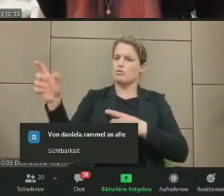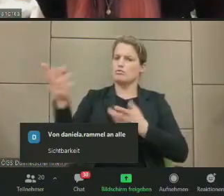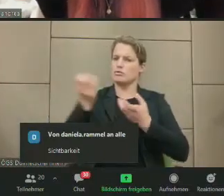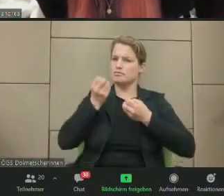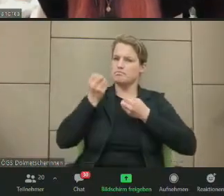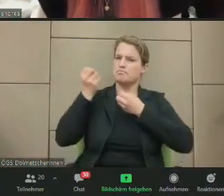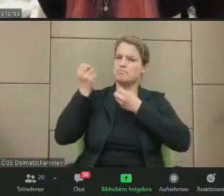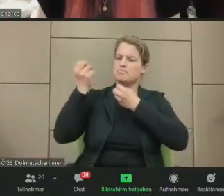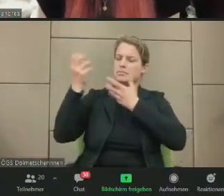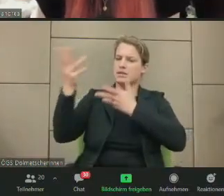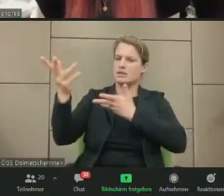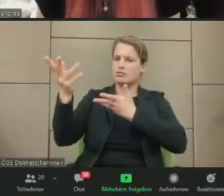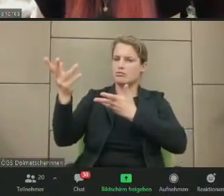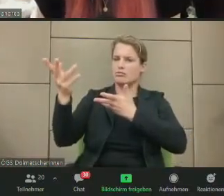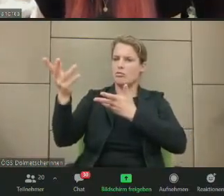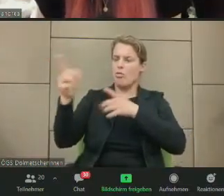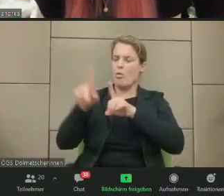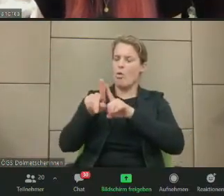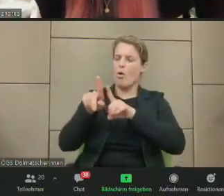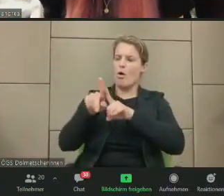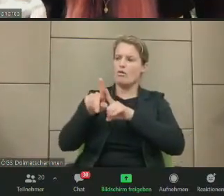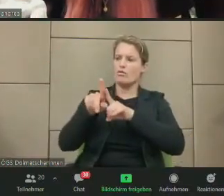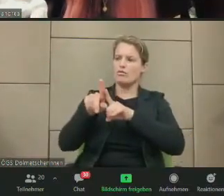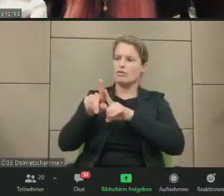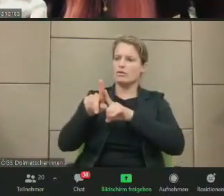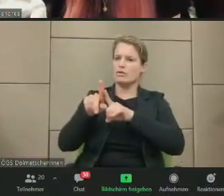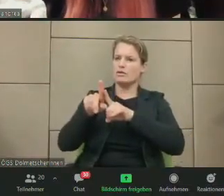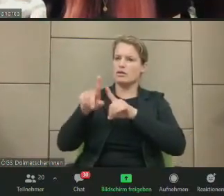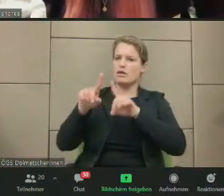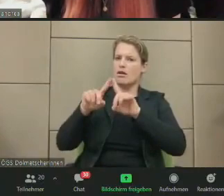man kann ja andere auch ermächtigen,